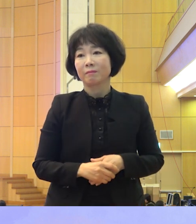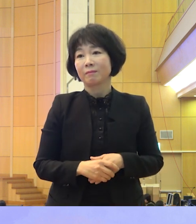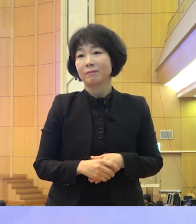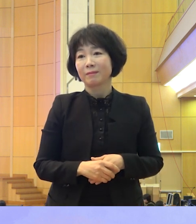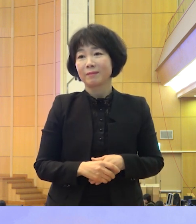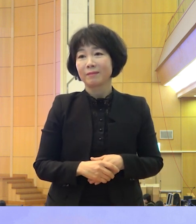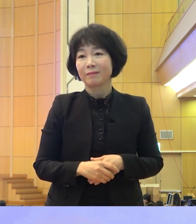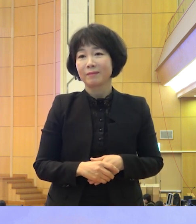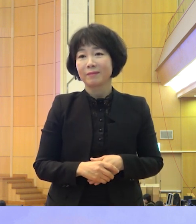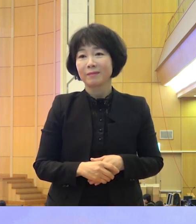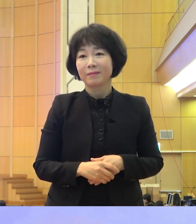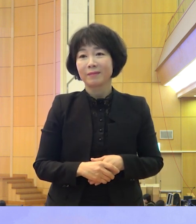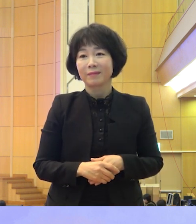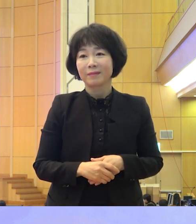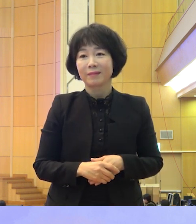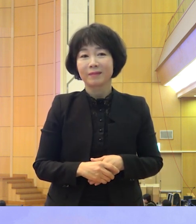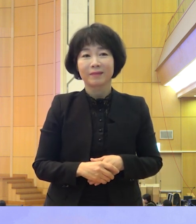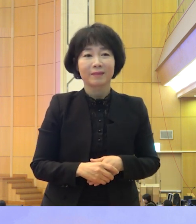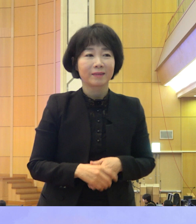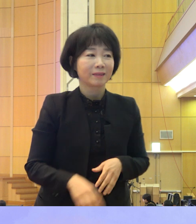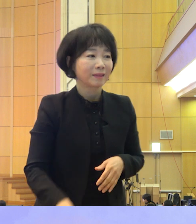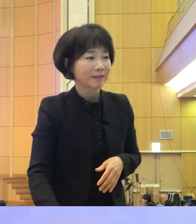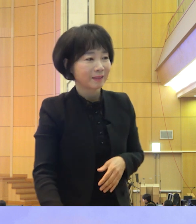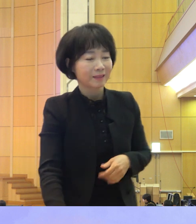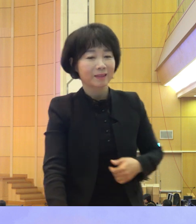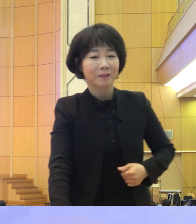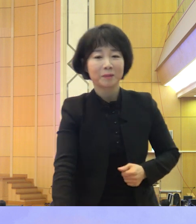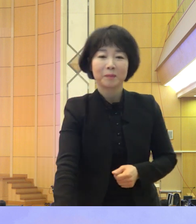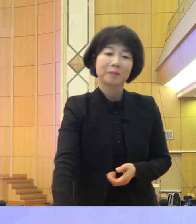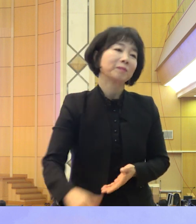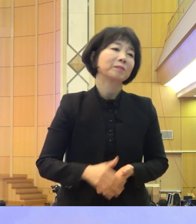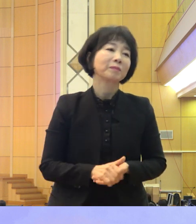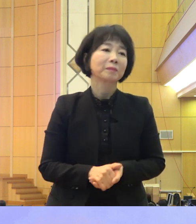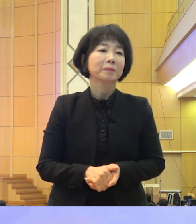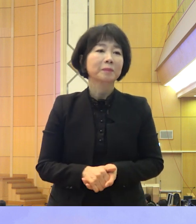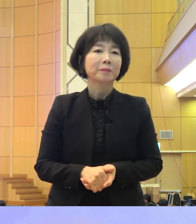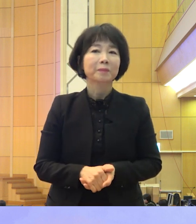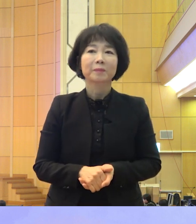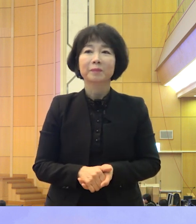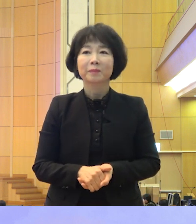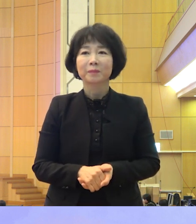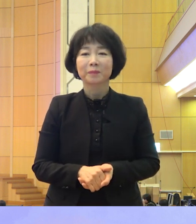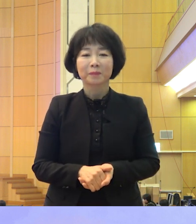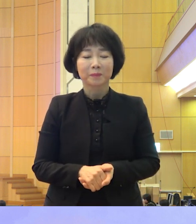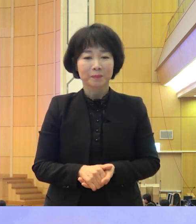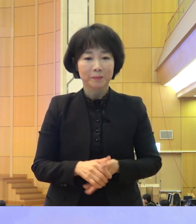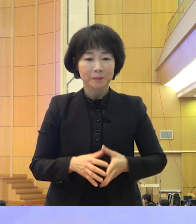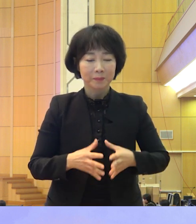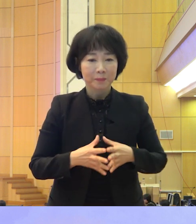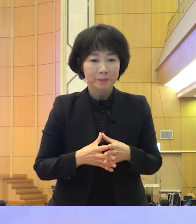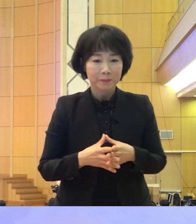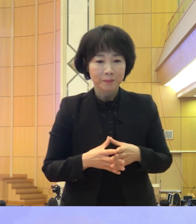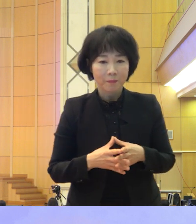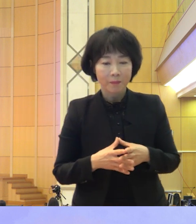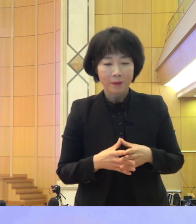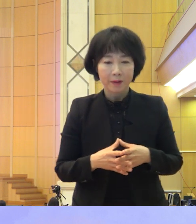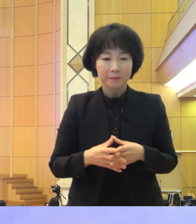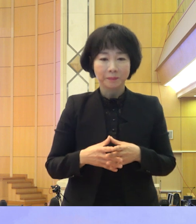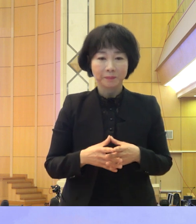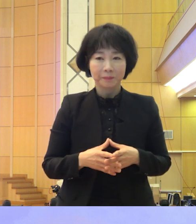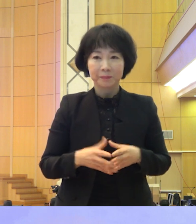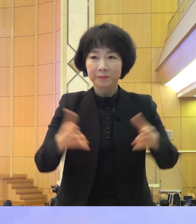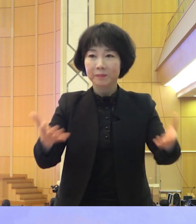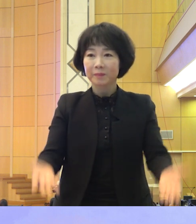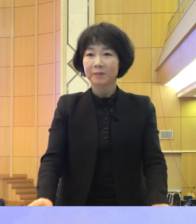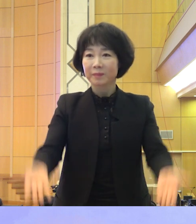믿고, 그리고 이단은 미혹되지 않고 여러분의 신앙에 큰 은혜가 되고 도움이 될 것입니다.